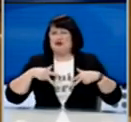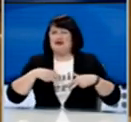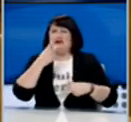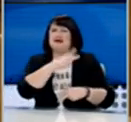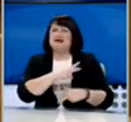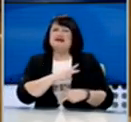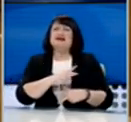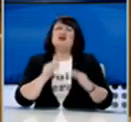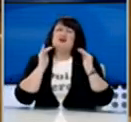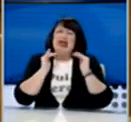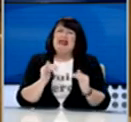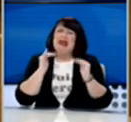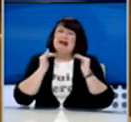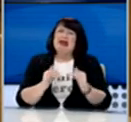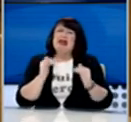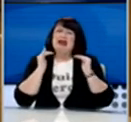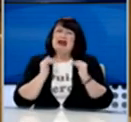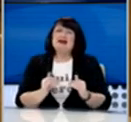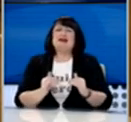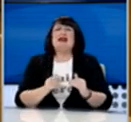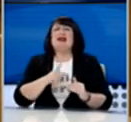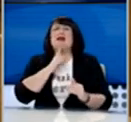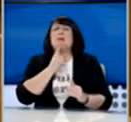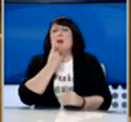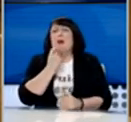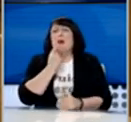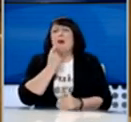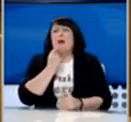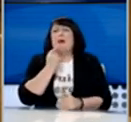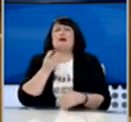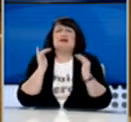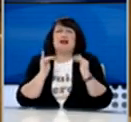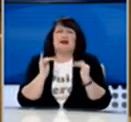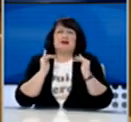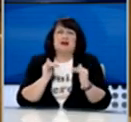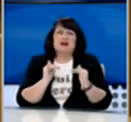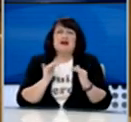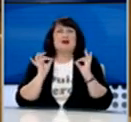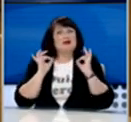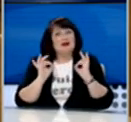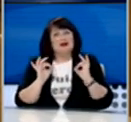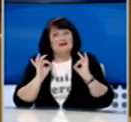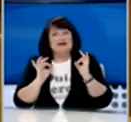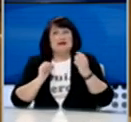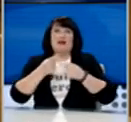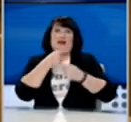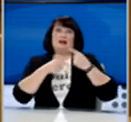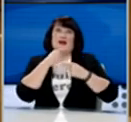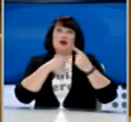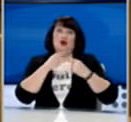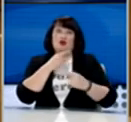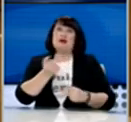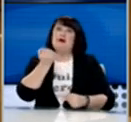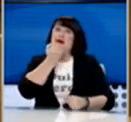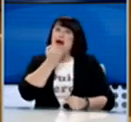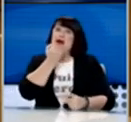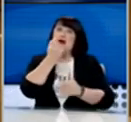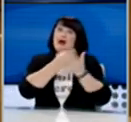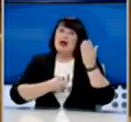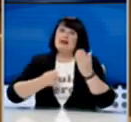αναμασούν συνεχώς σαν μπαγιάτικη καραμέλα και φυσικά είναι το μεγάλο άλλοθι για παραλήψεις